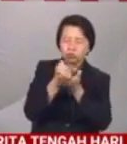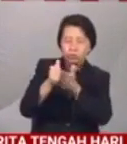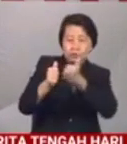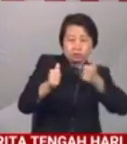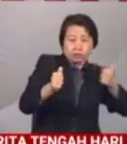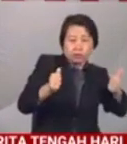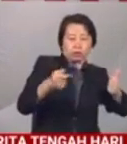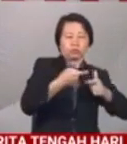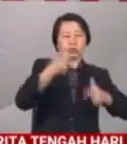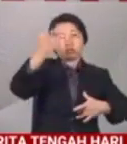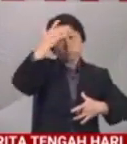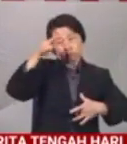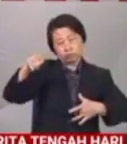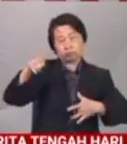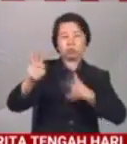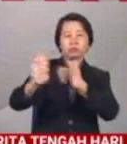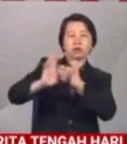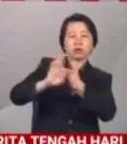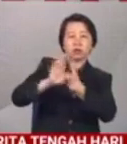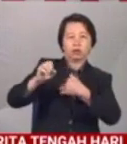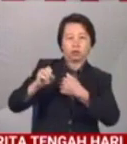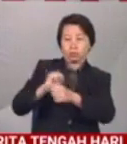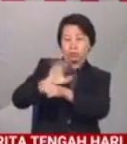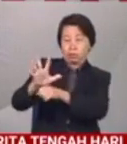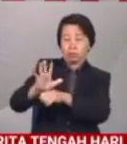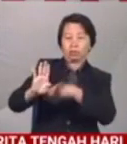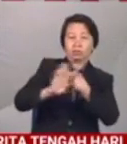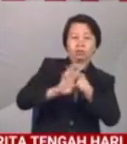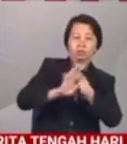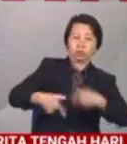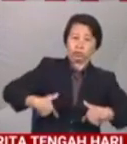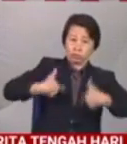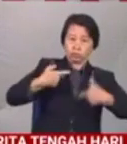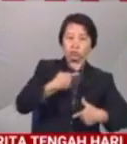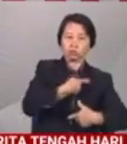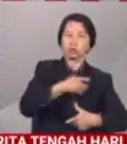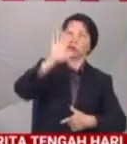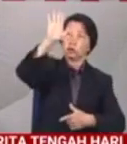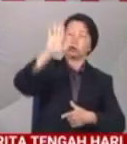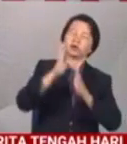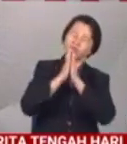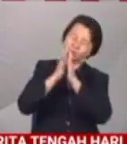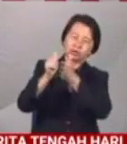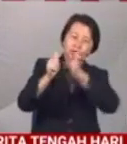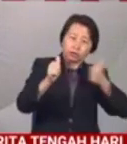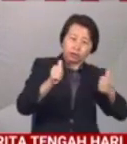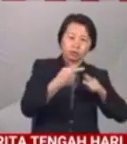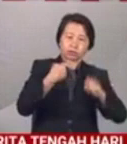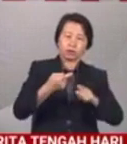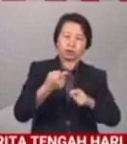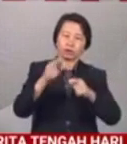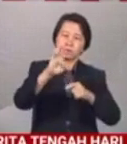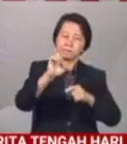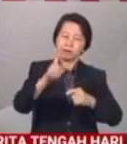kami daripada penyakit yang berbahaya dan wabak yang mengancam nyawa, Engkau hindarilah kami daripada balak yang